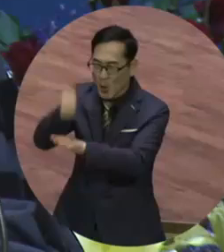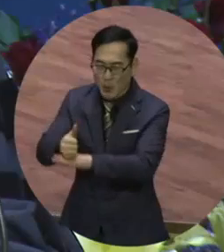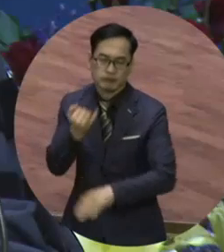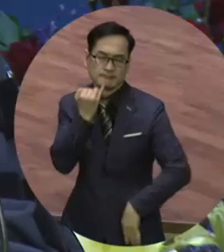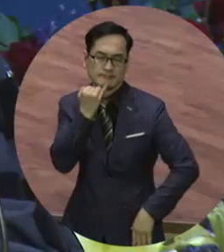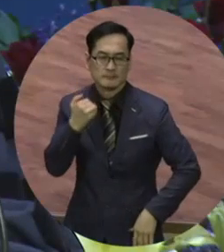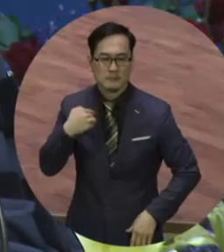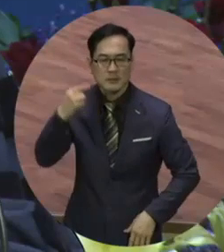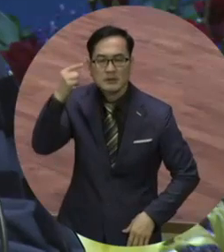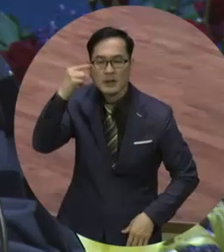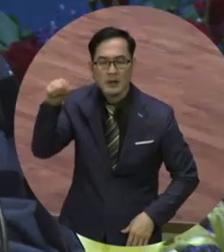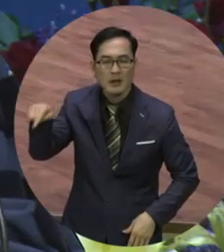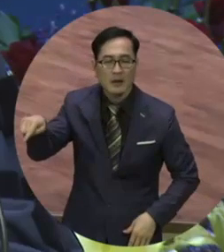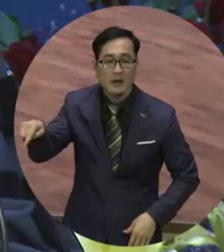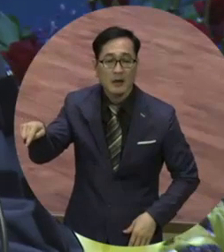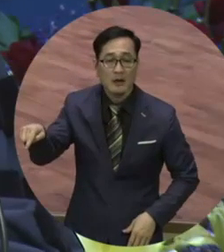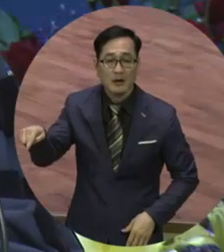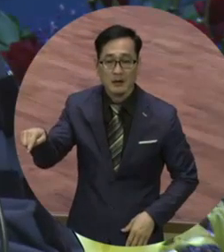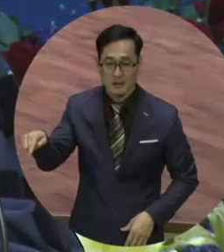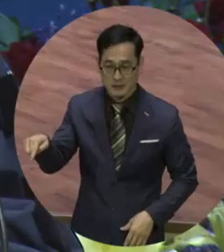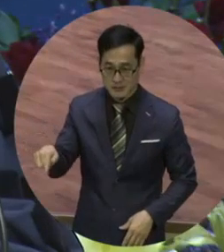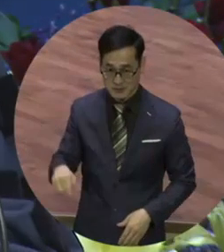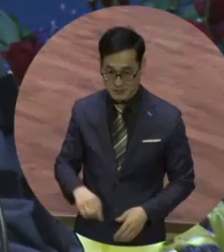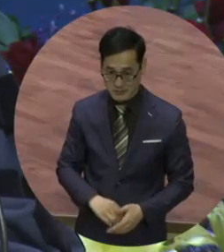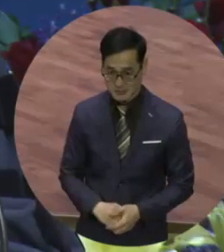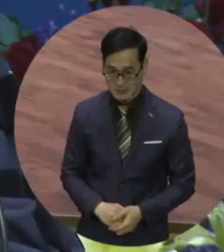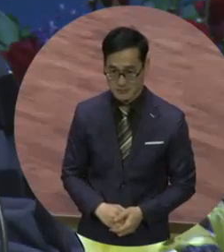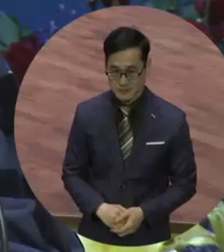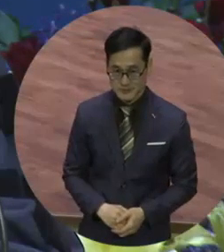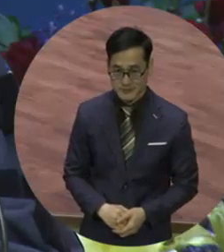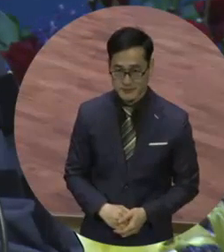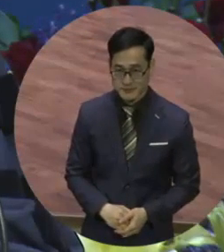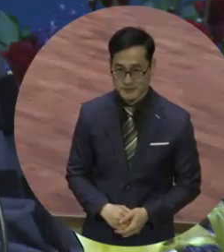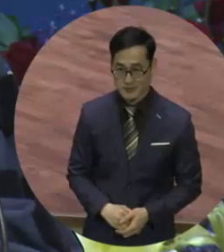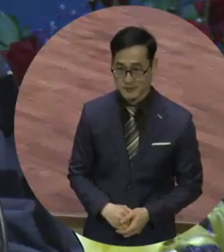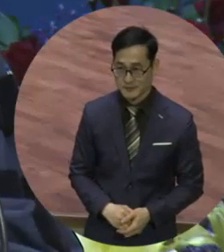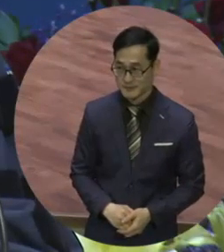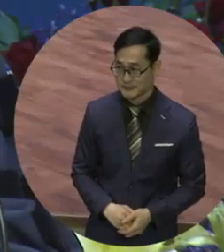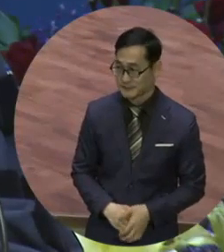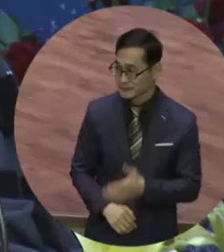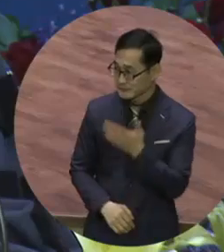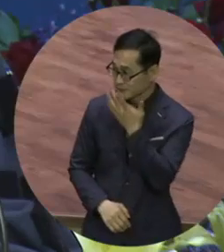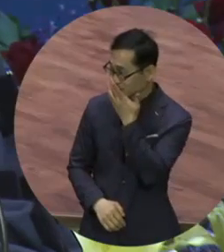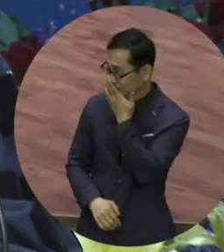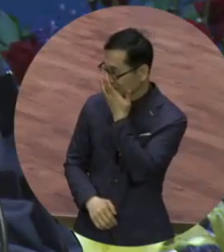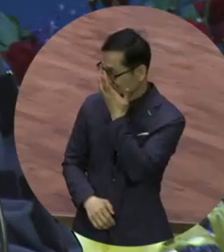오늘 우리 진성준 의원이 참석했는데 잘 들으세요.